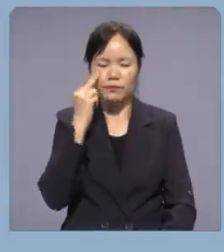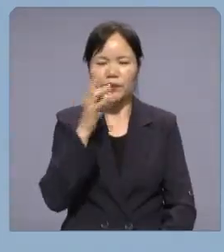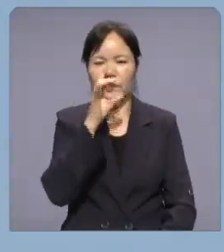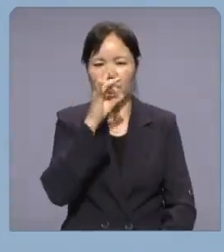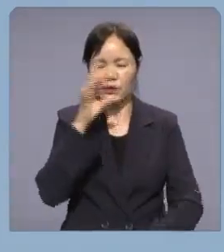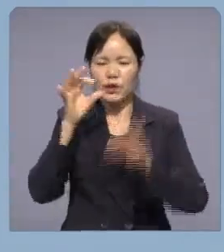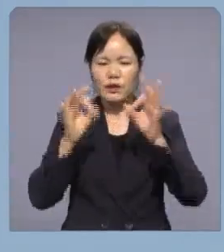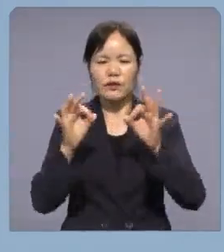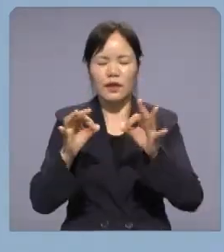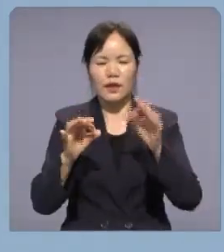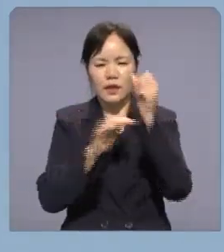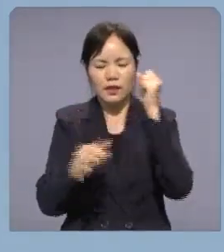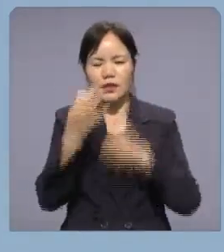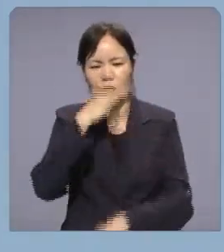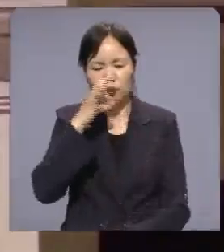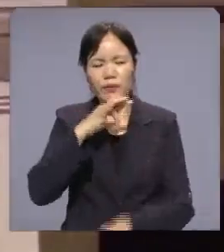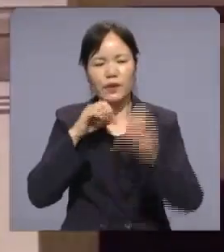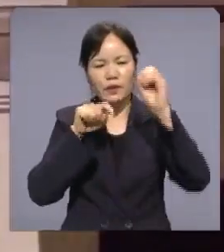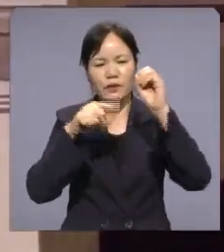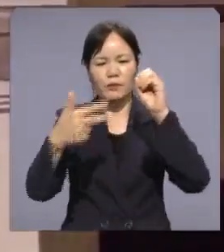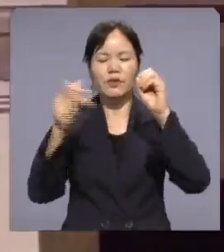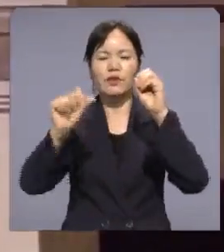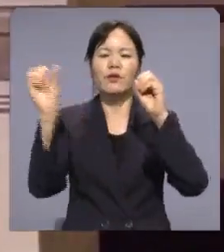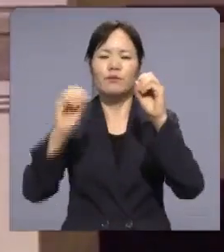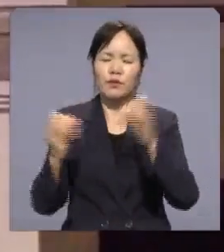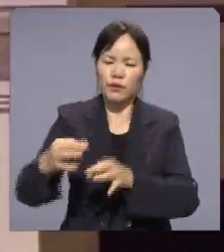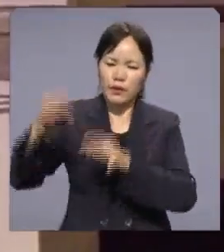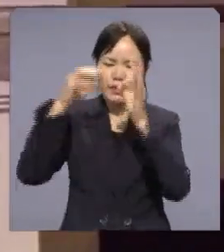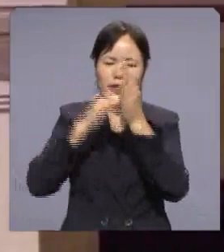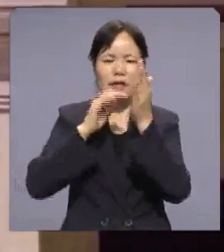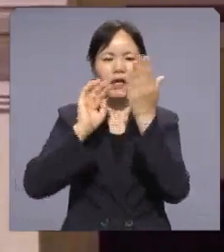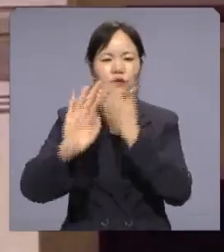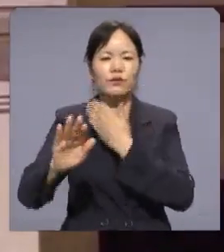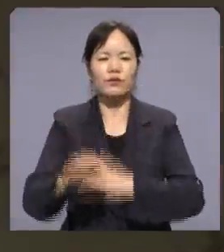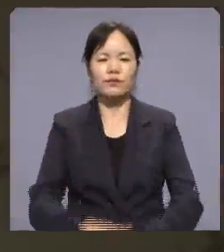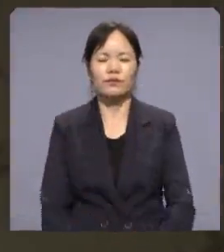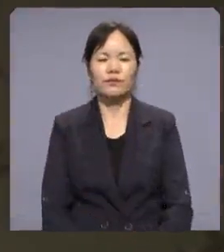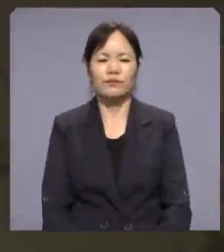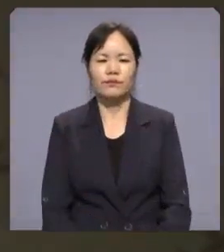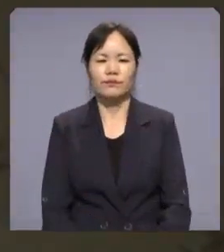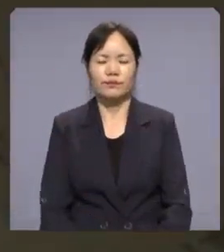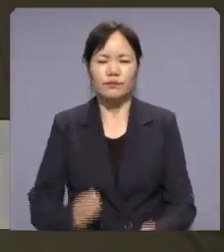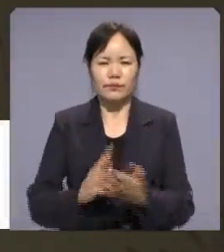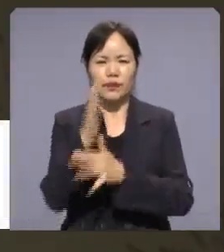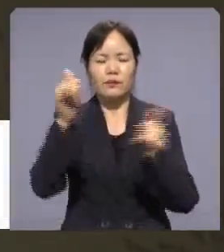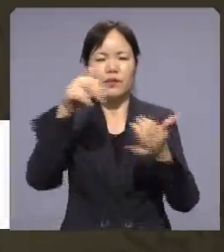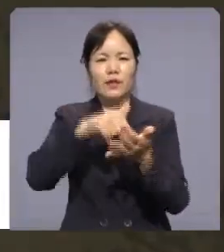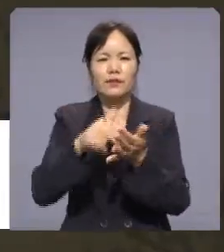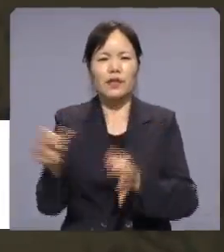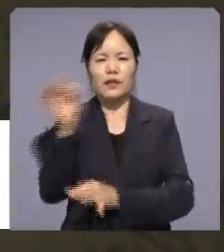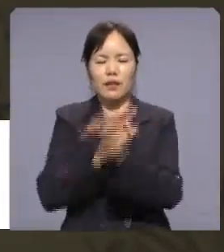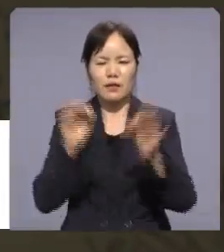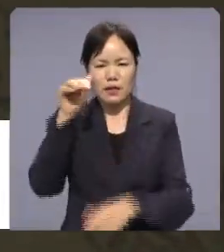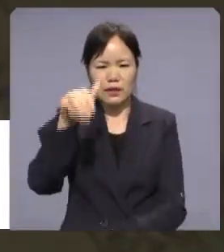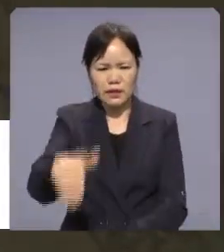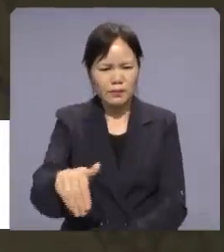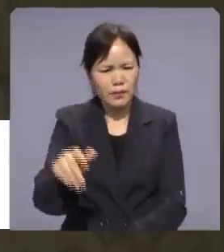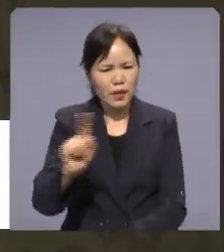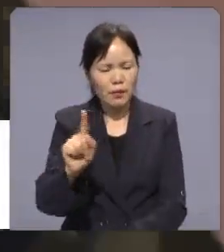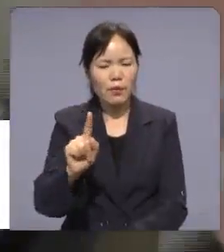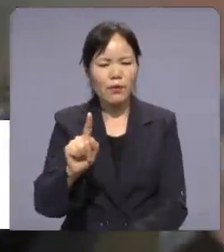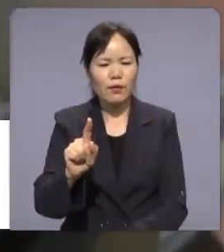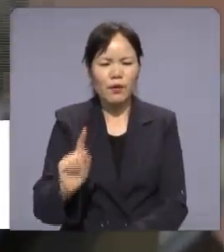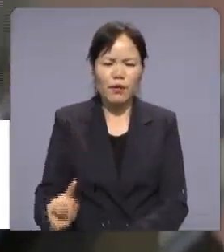연방준비제도가 기준금리를 0.75%포인트 인상한 이후 진행됐습니다. 전문가들은 경기 침체 전망의